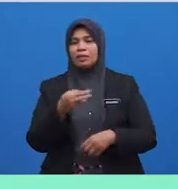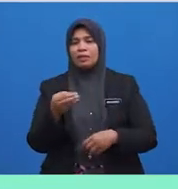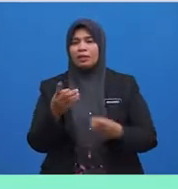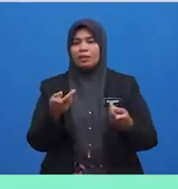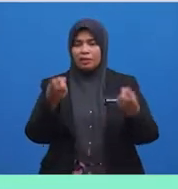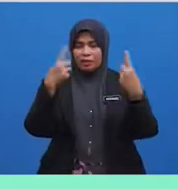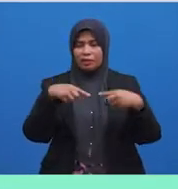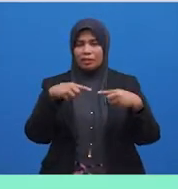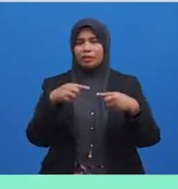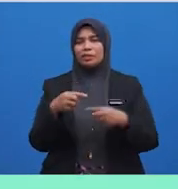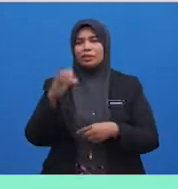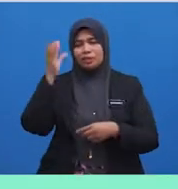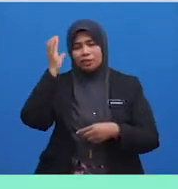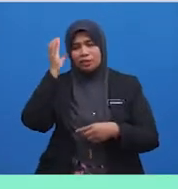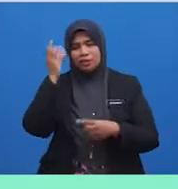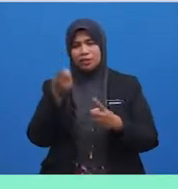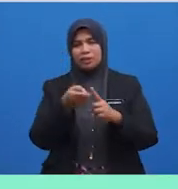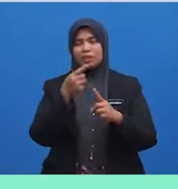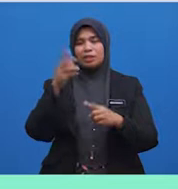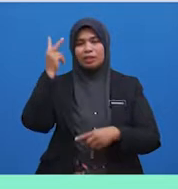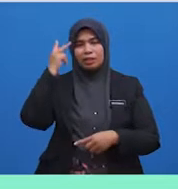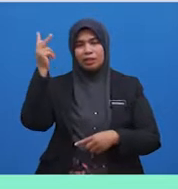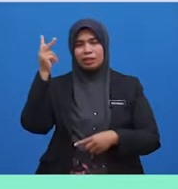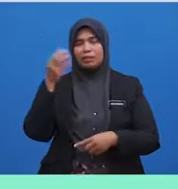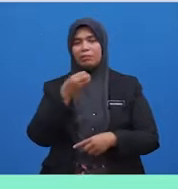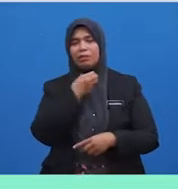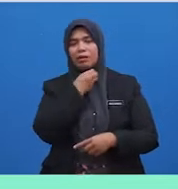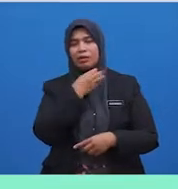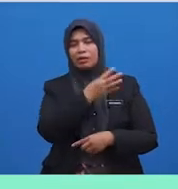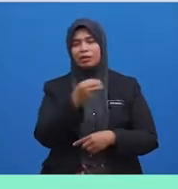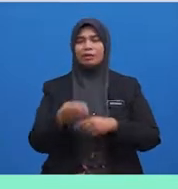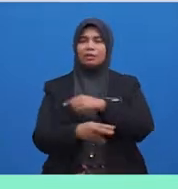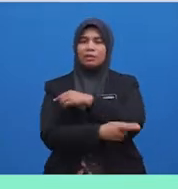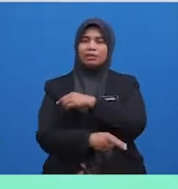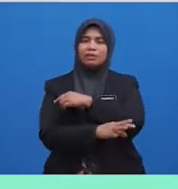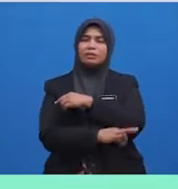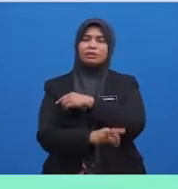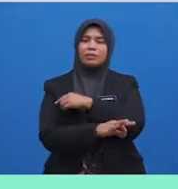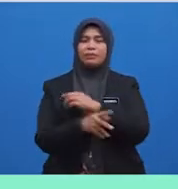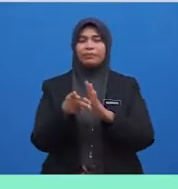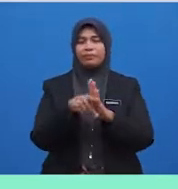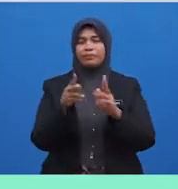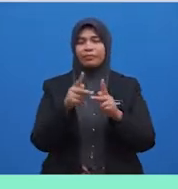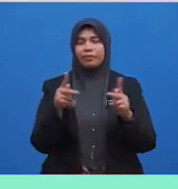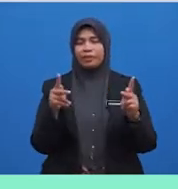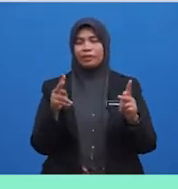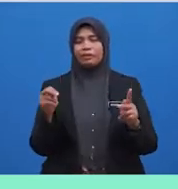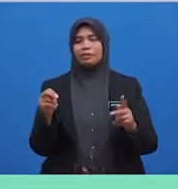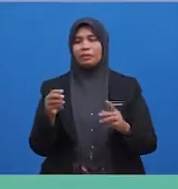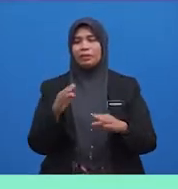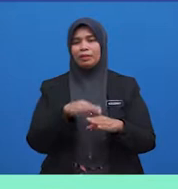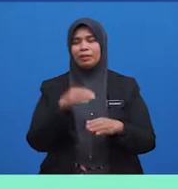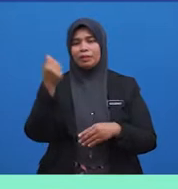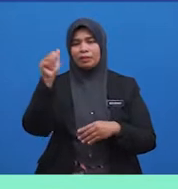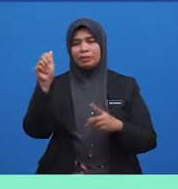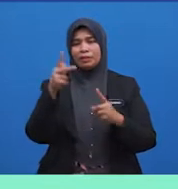dari negeri Kelantan, Perak dan Negeri Sembilan. Perkembangan perhubungan emas pada abad